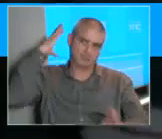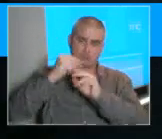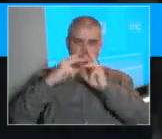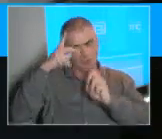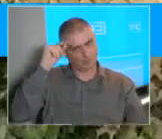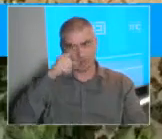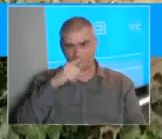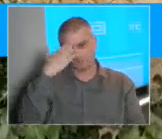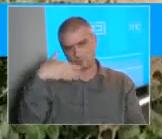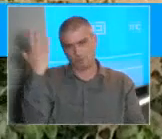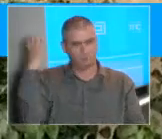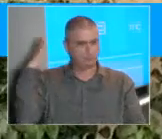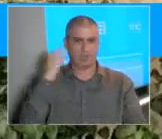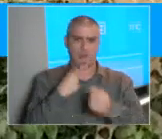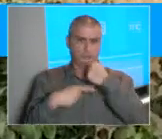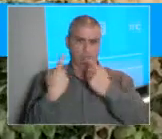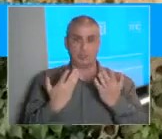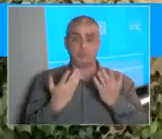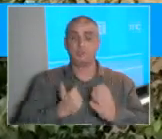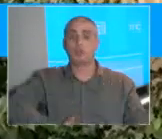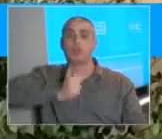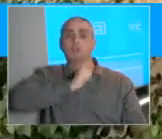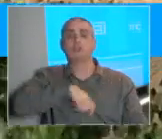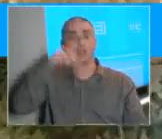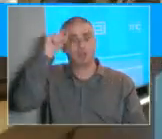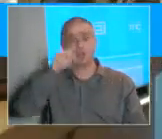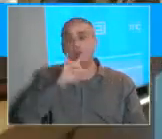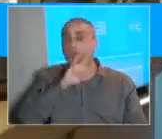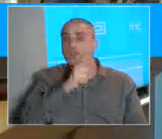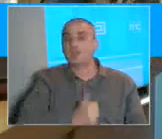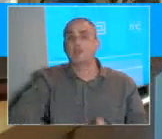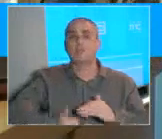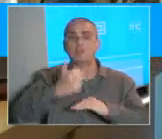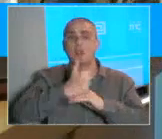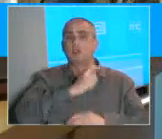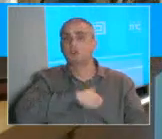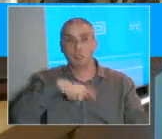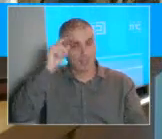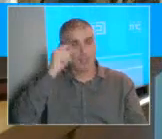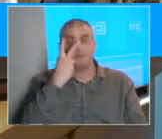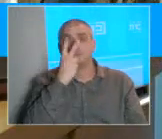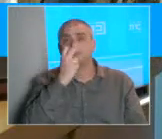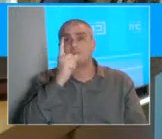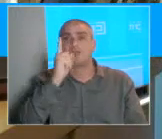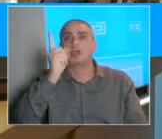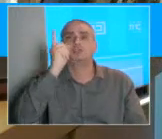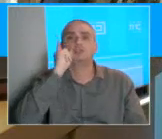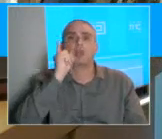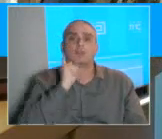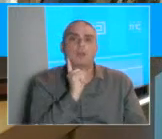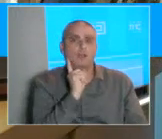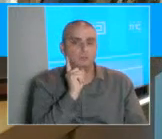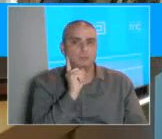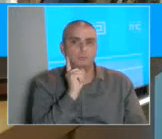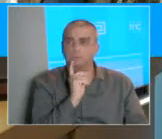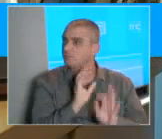העיר תל אביב, ידועות הרבה מאוד שנים. ראש עיריית תל אביב חולדאי עומד בראשה 21 שנה.